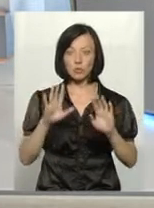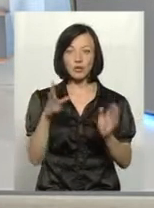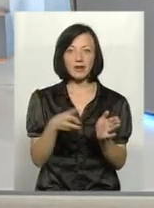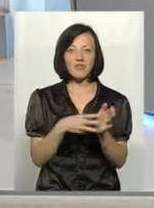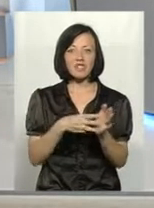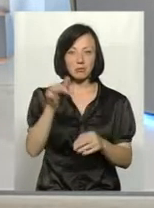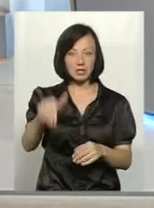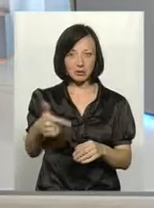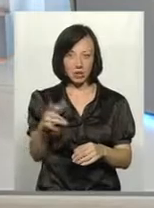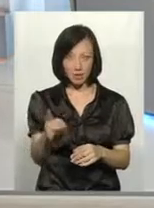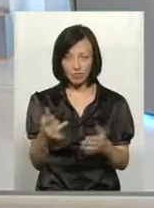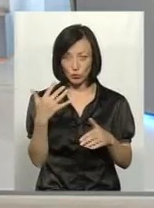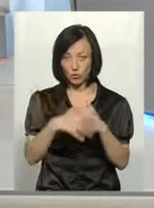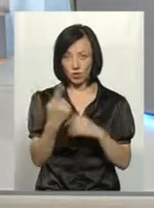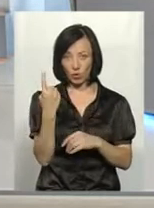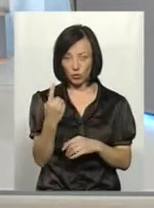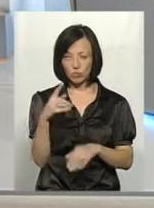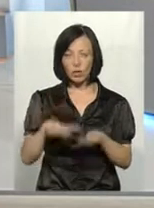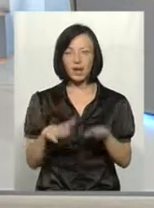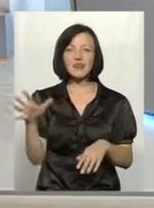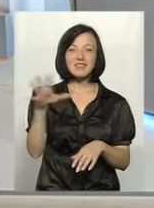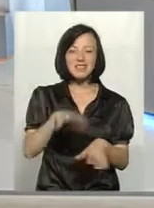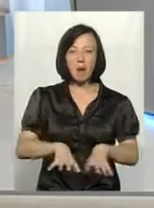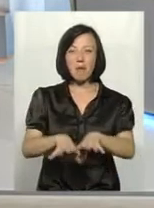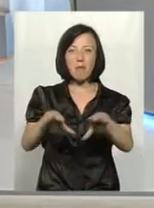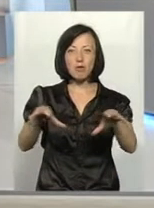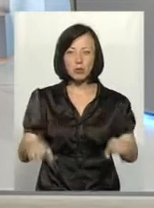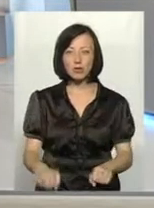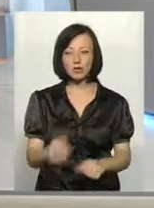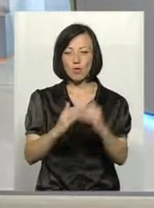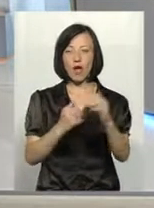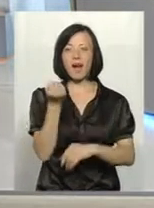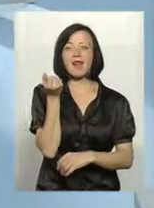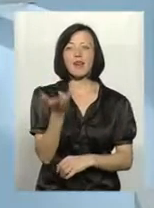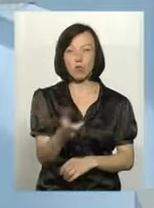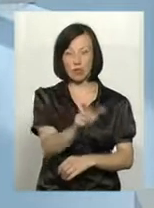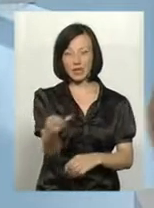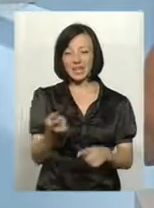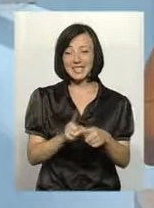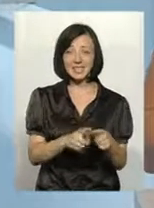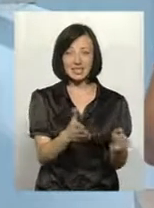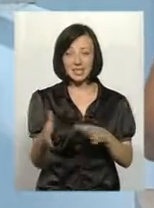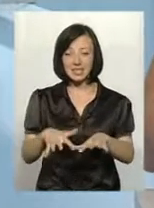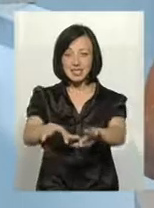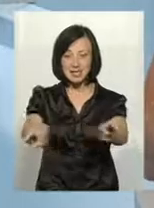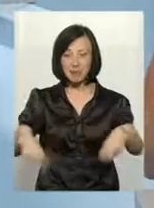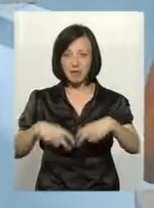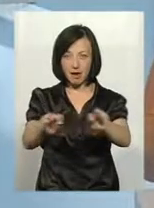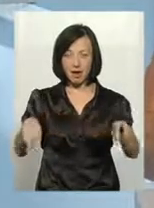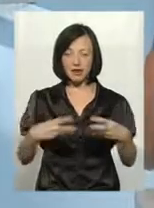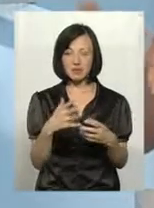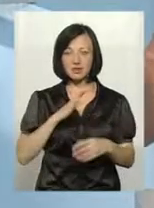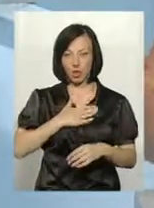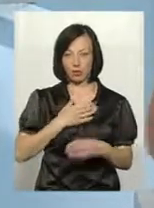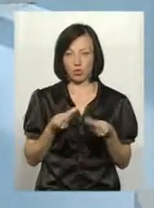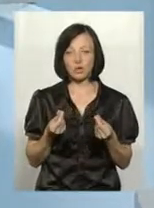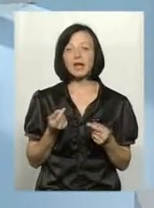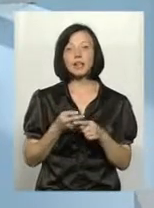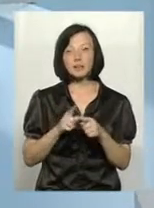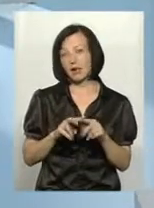8 тисяч гривень. Тобто, розумієте, все монополізовано в руках кількох людей і через ці механізми забираються з аграріїв гроші. Ну це